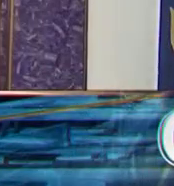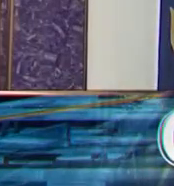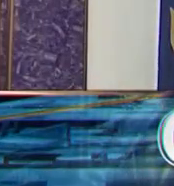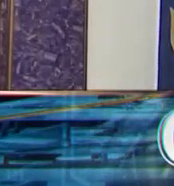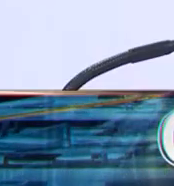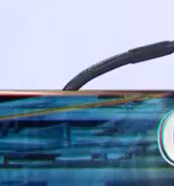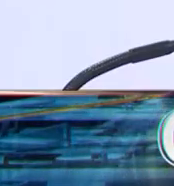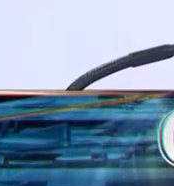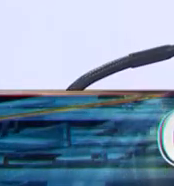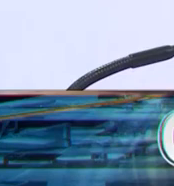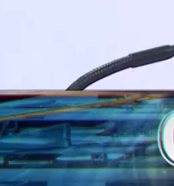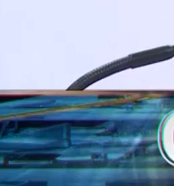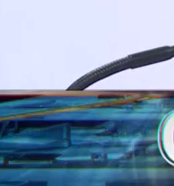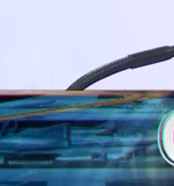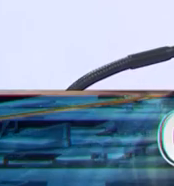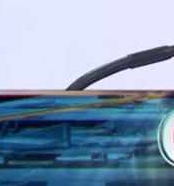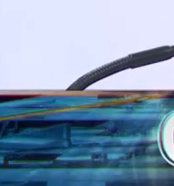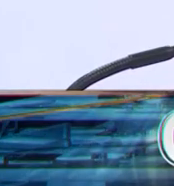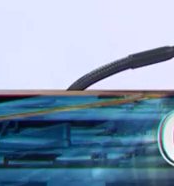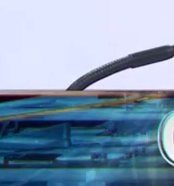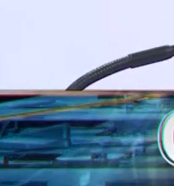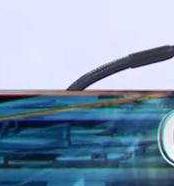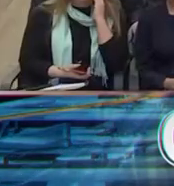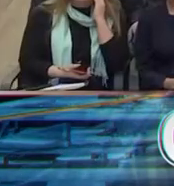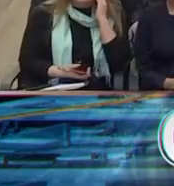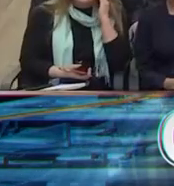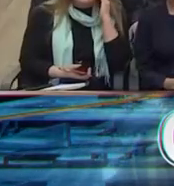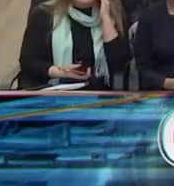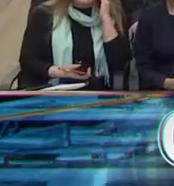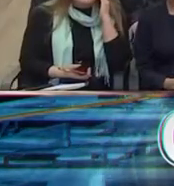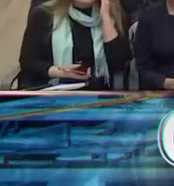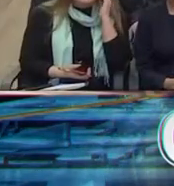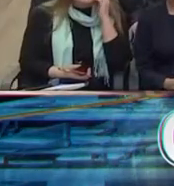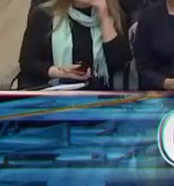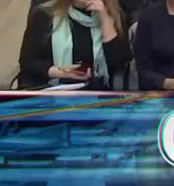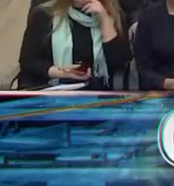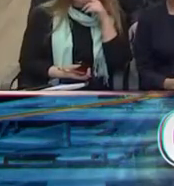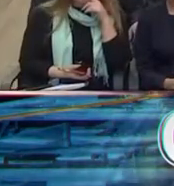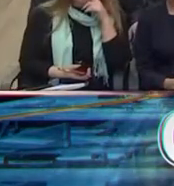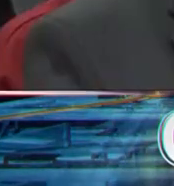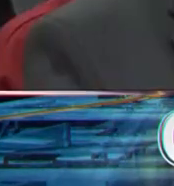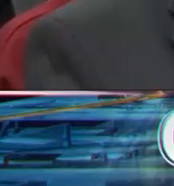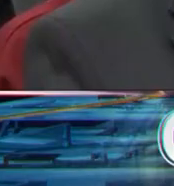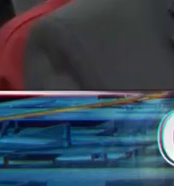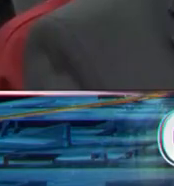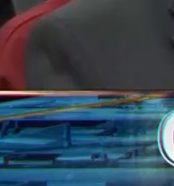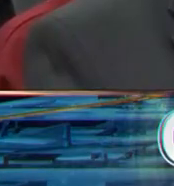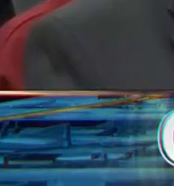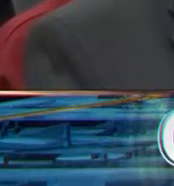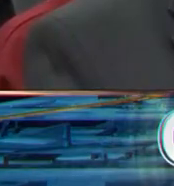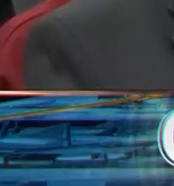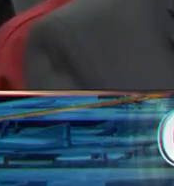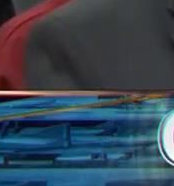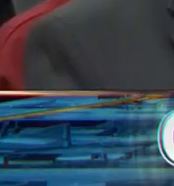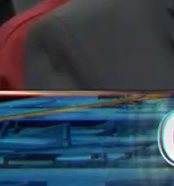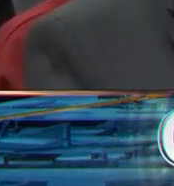Оплата за дополнительную нагрузку. Впервые педагогам начнут доплачивать за степень магистра и наставничество. О статусе педагога